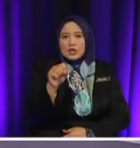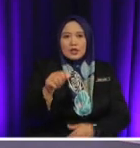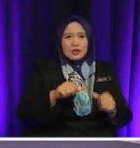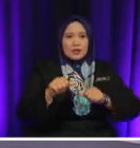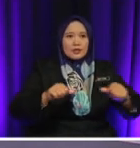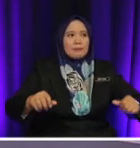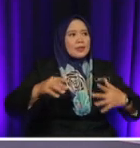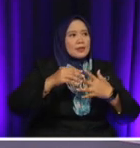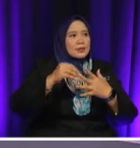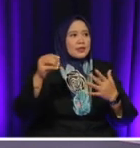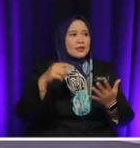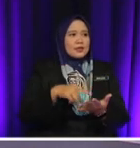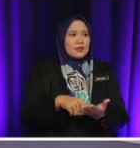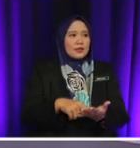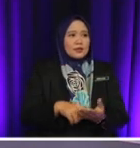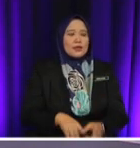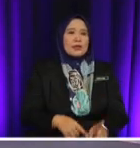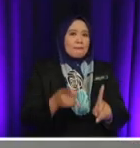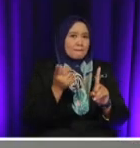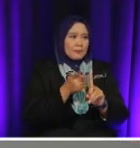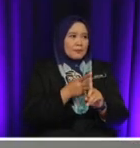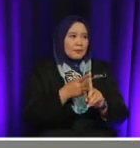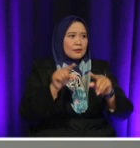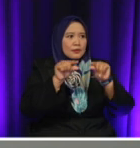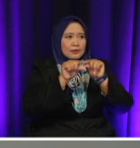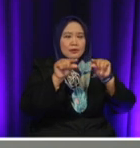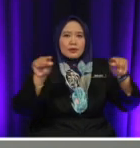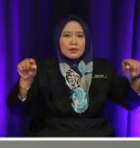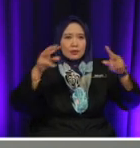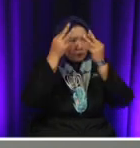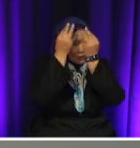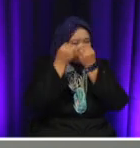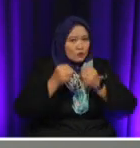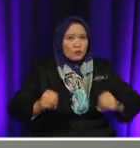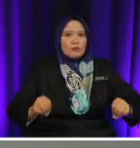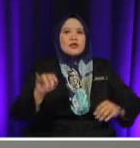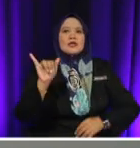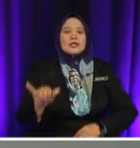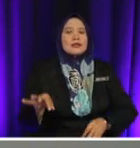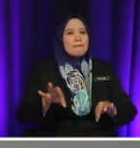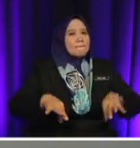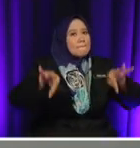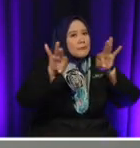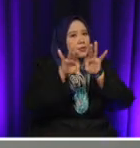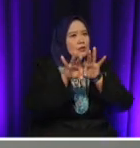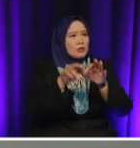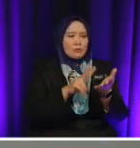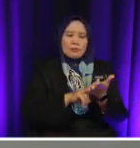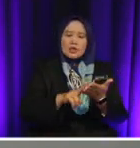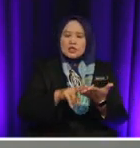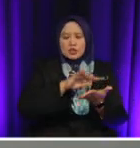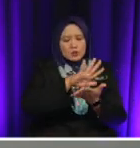GPS okey yang pertama kita gariskan maklumat yang penting okey baca semua pilihan